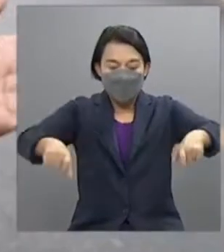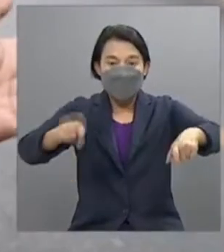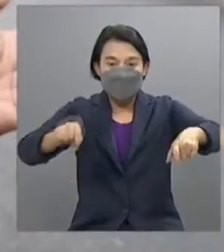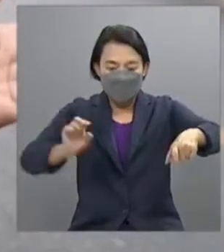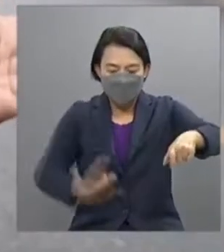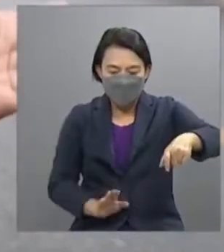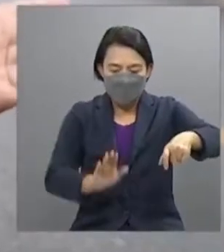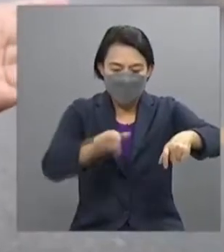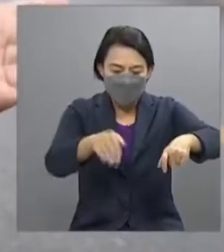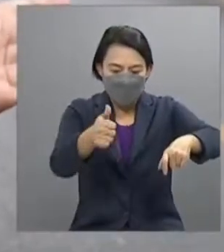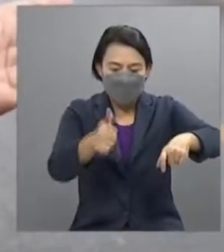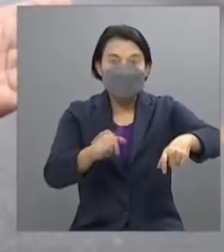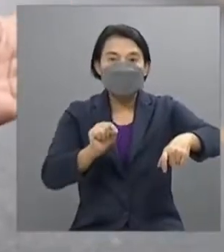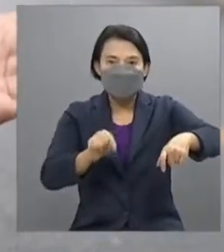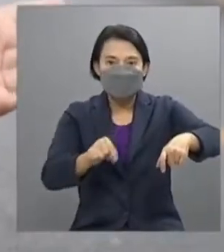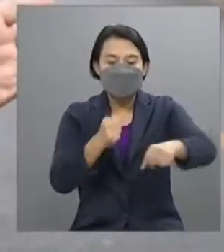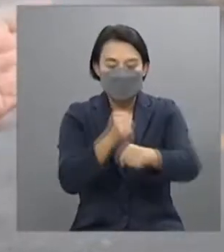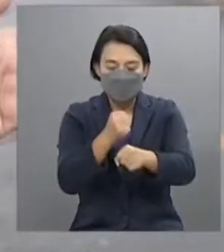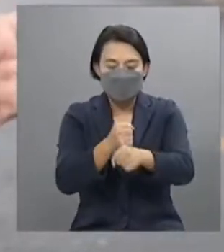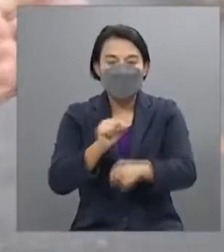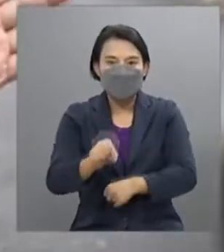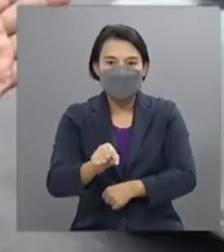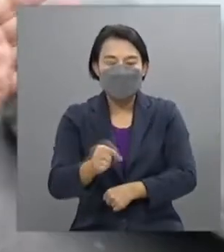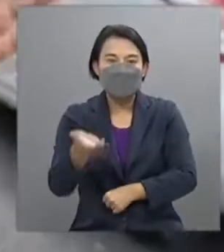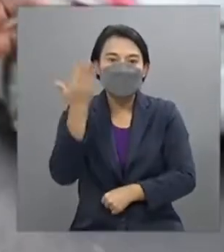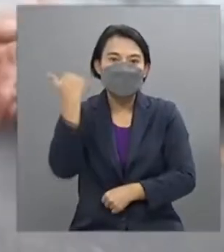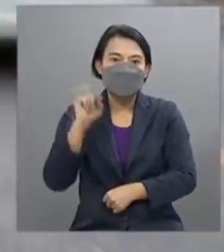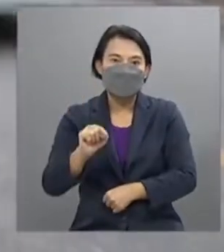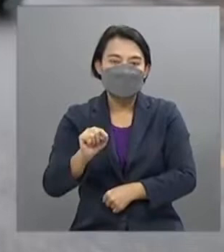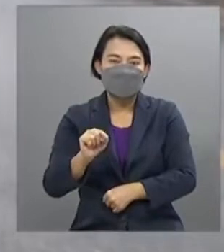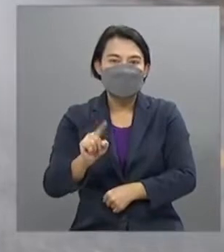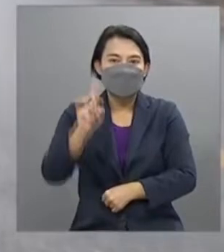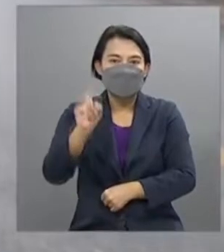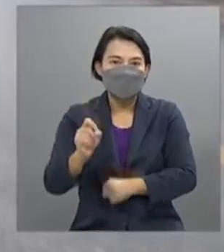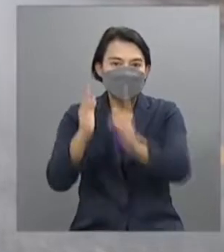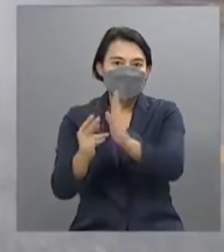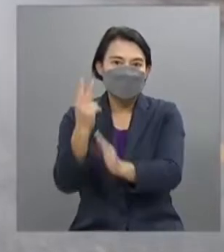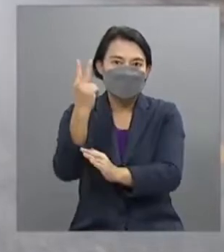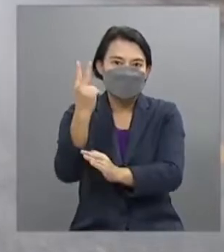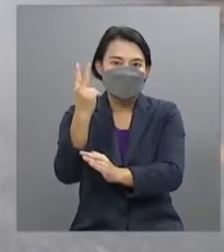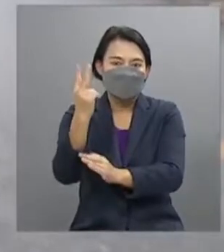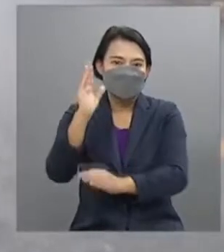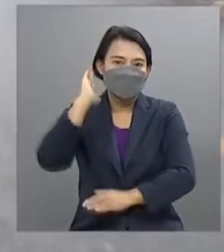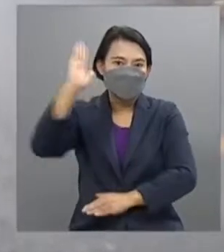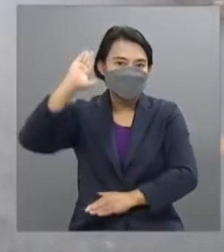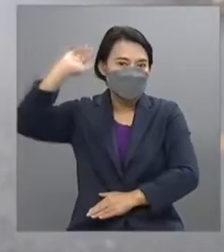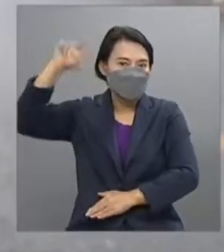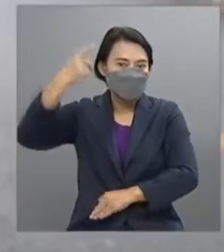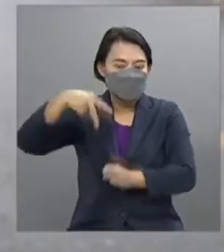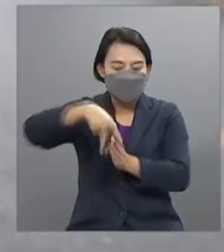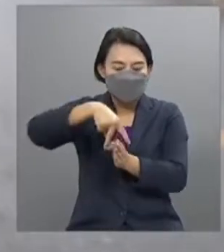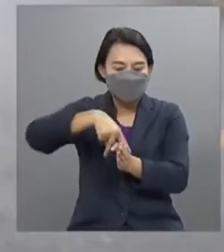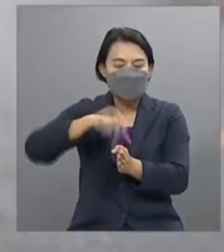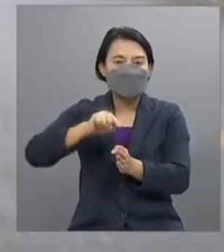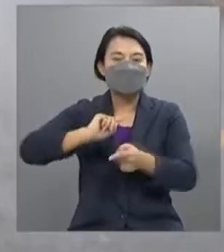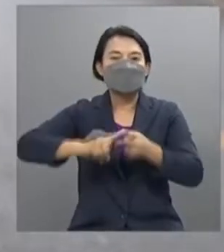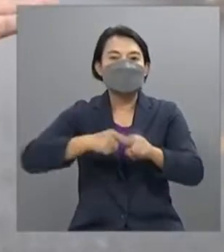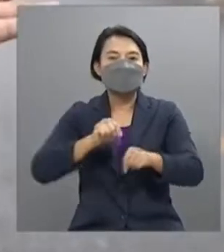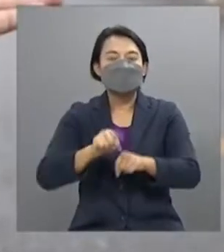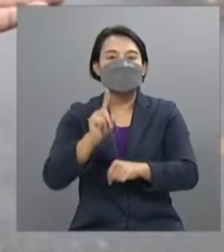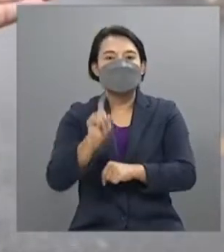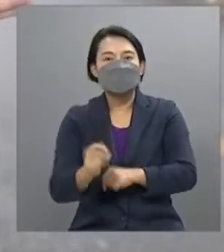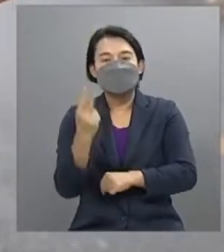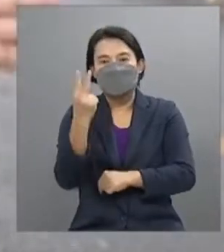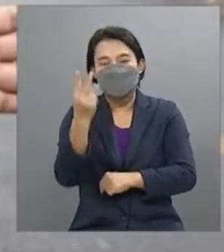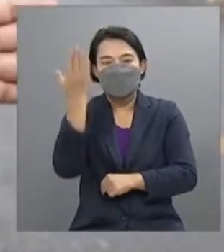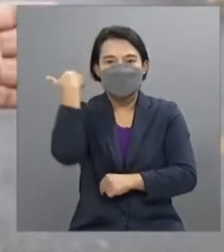างเมื่อล่าสุดนี้เกิดอุบัติเหตุถึงเสียชีวิต2นาย2ผู้ชายกับผู้หญิงขี่มอเตอร์ไซค์เข้ามาเพื่อนกันนะครับตรง